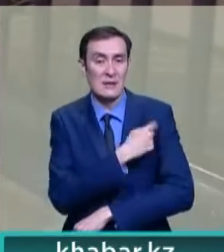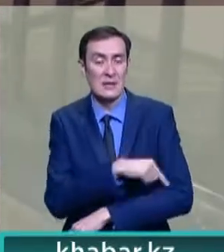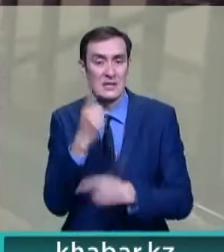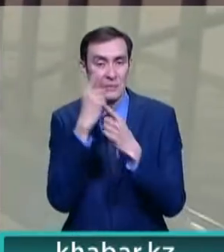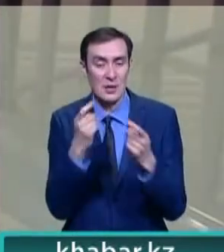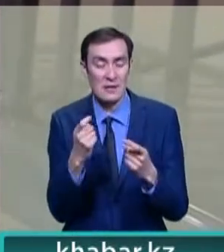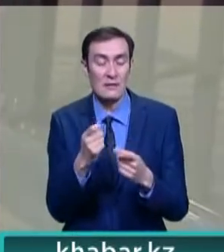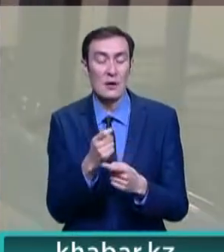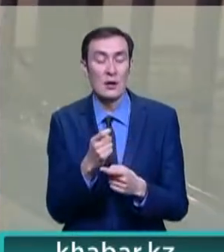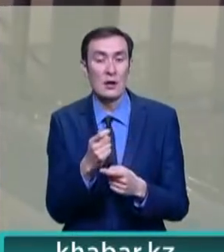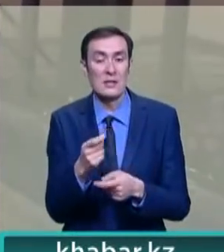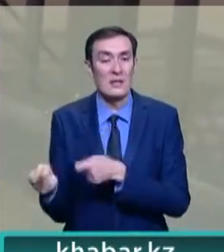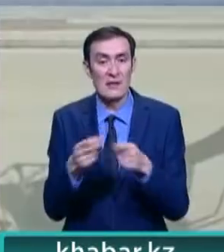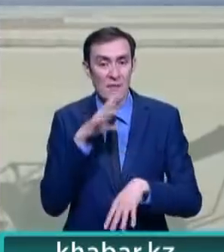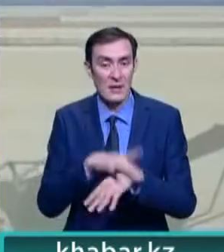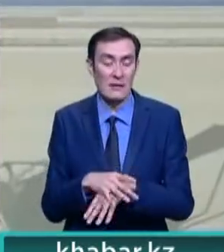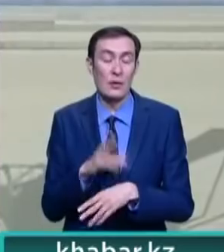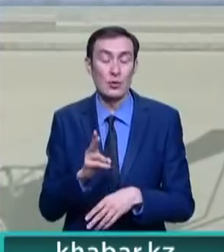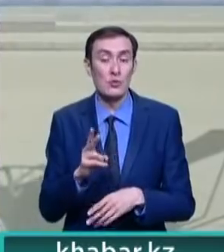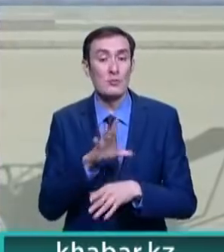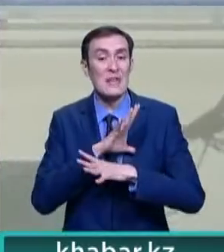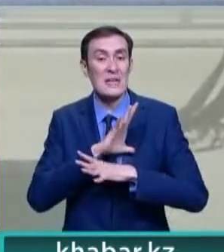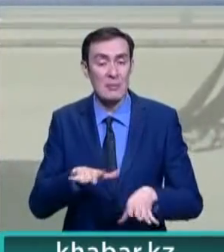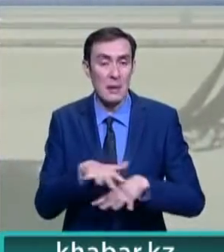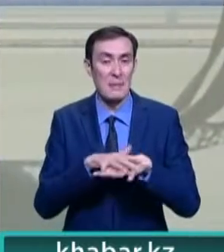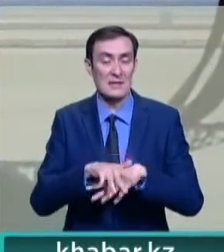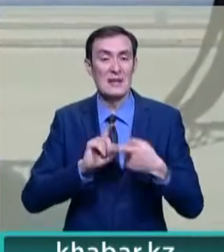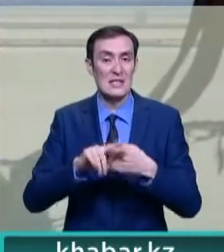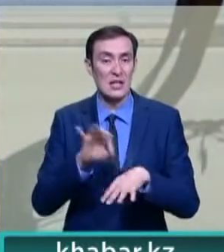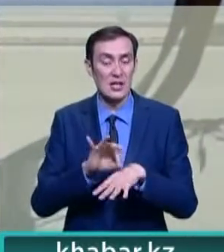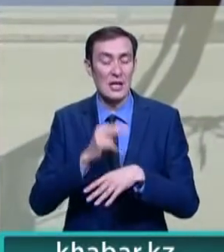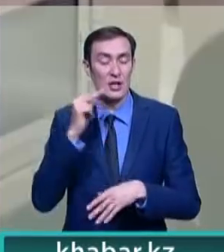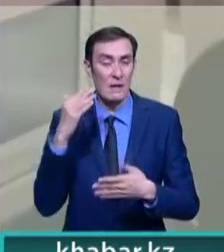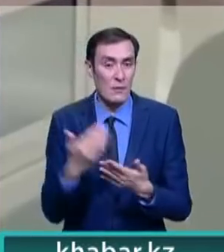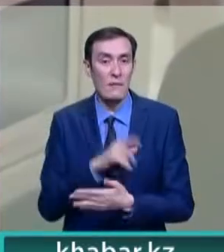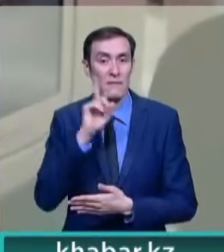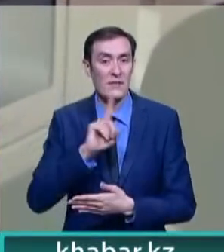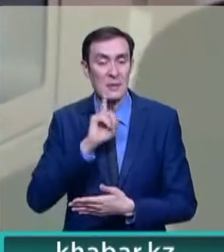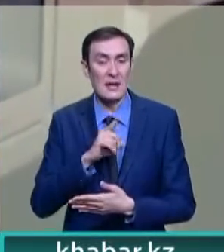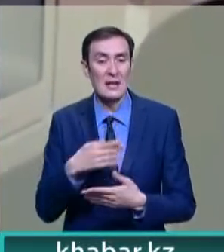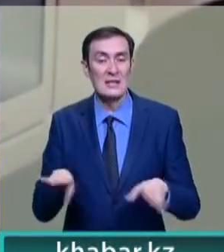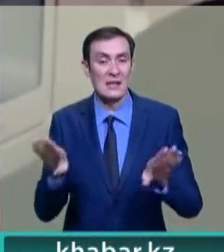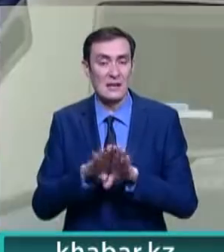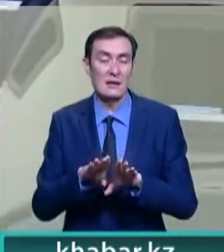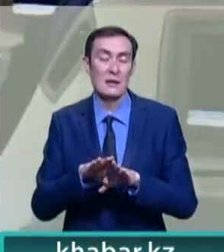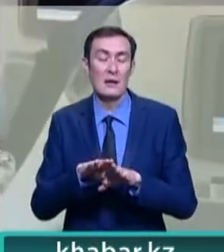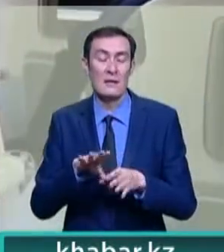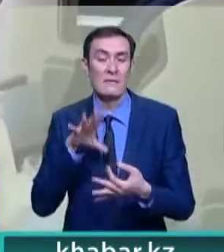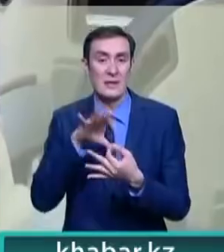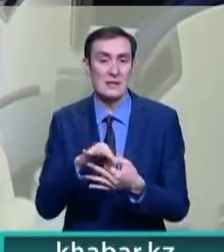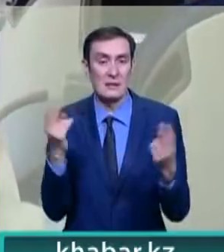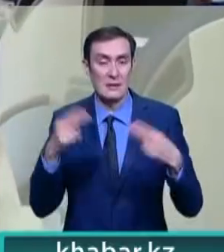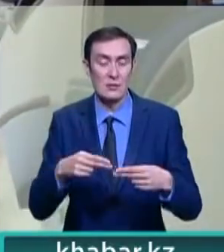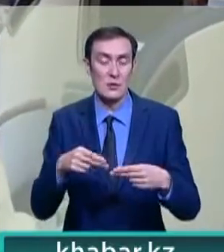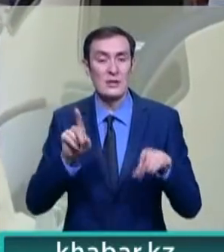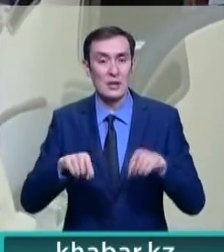о нескольких десятках завозных случаев. Чтобы не допустить массового заражения, Китай вновь временно закрыл въезд для граждан некоторых стран. В